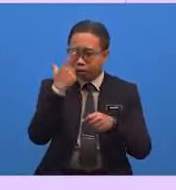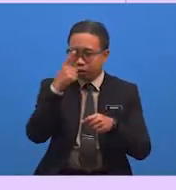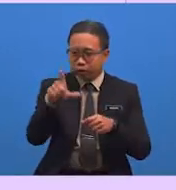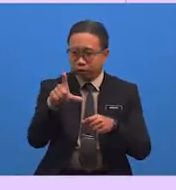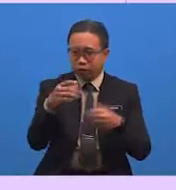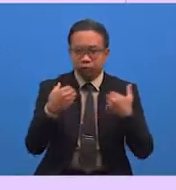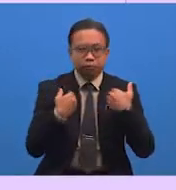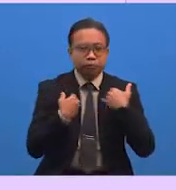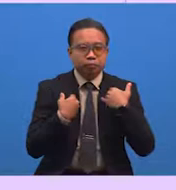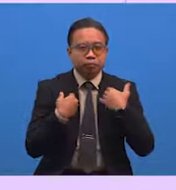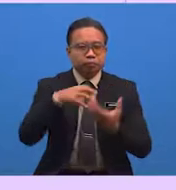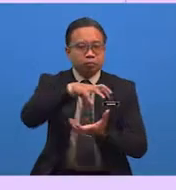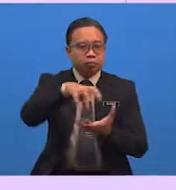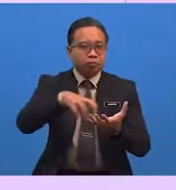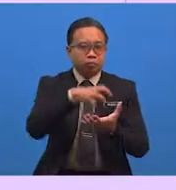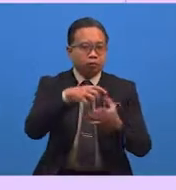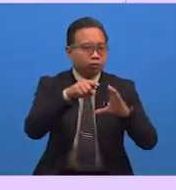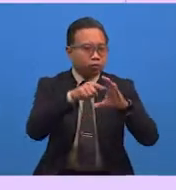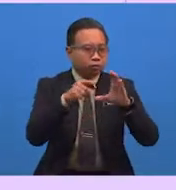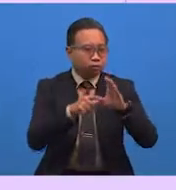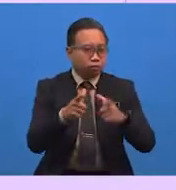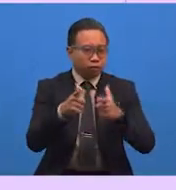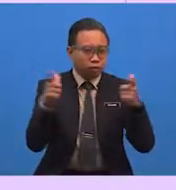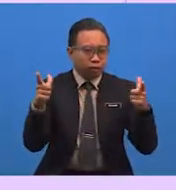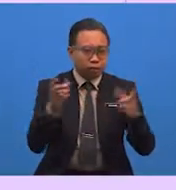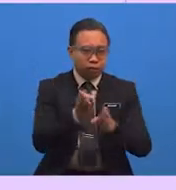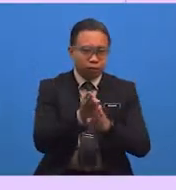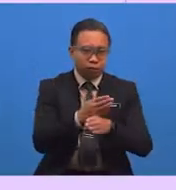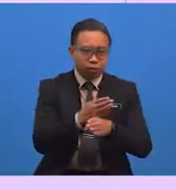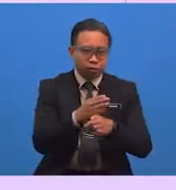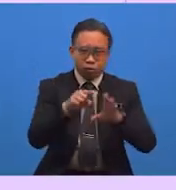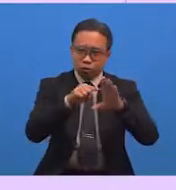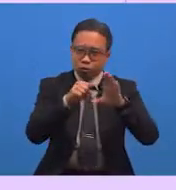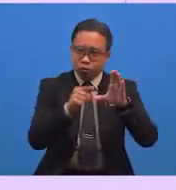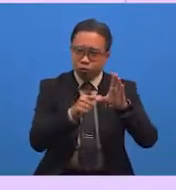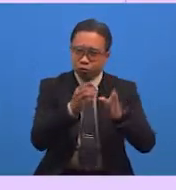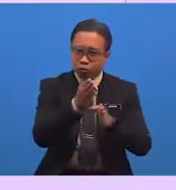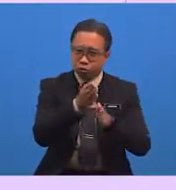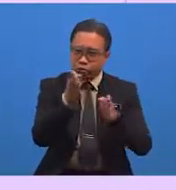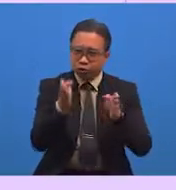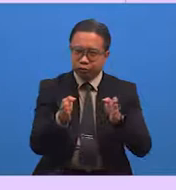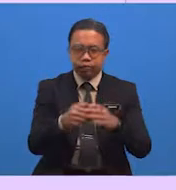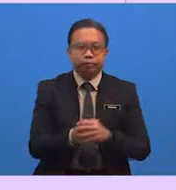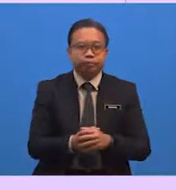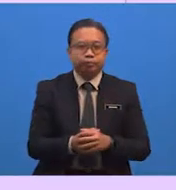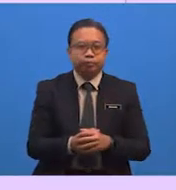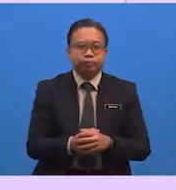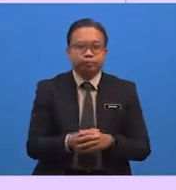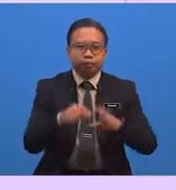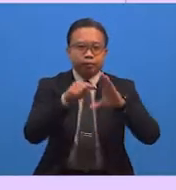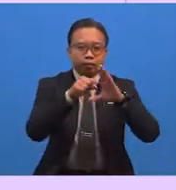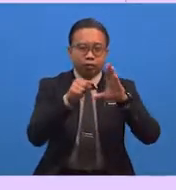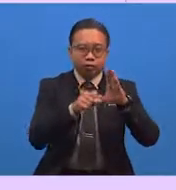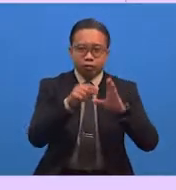terdapat kombinasi sudut lain yang juga membentuk sudut bersebelahan, iaitu sudut